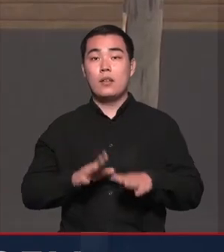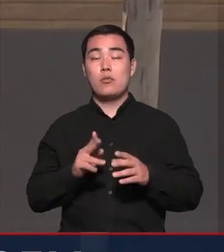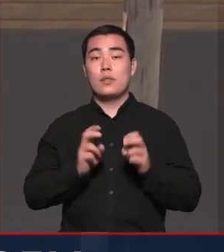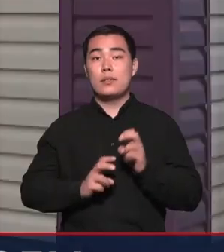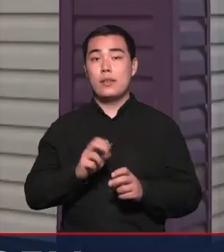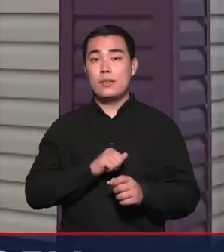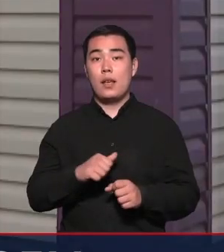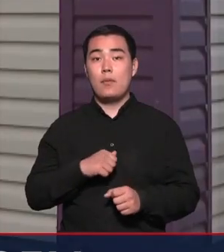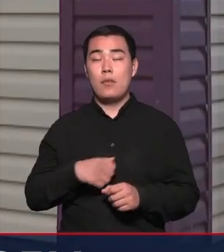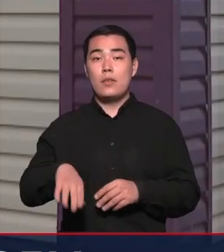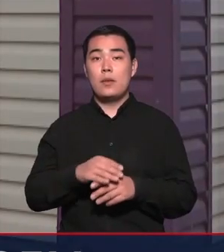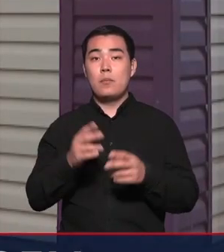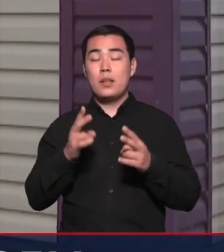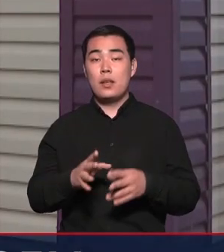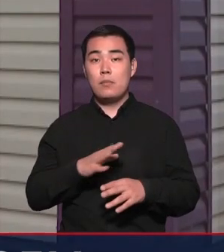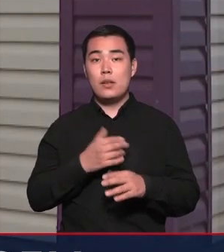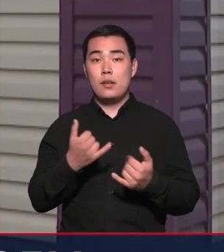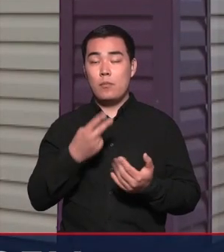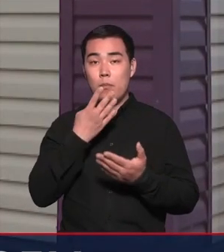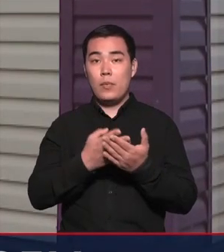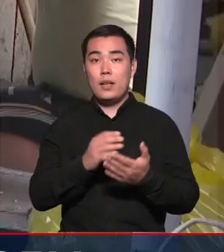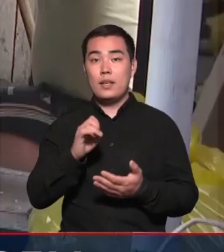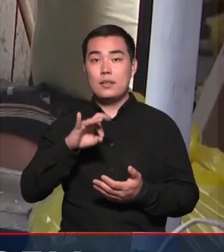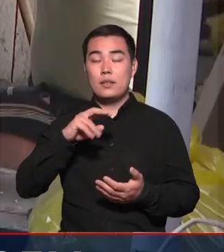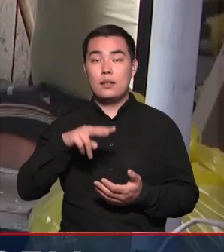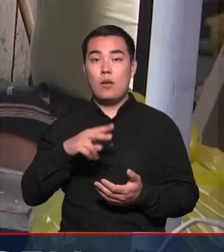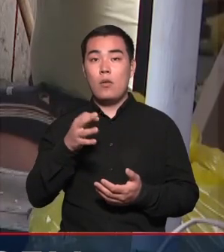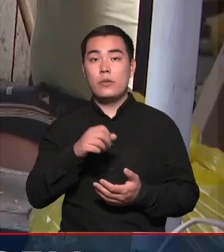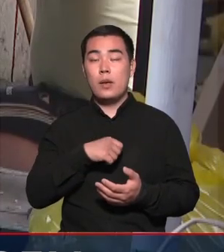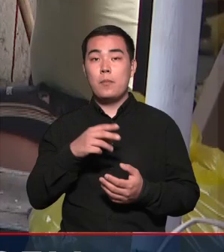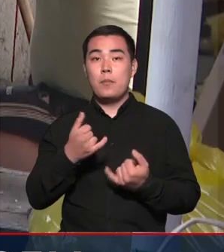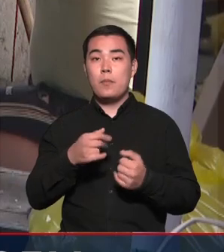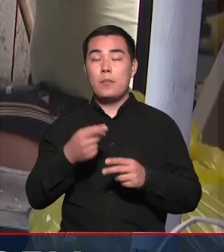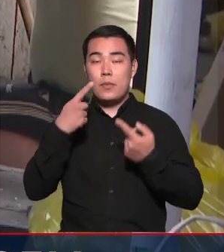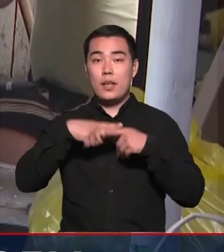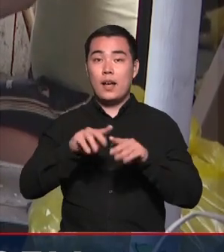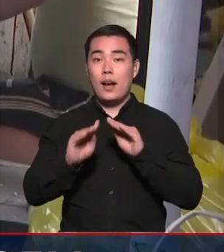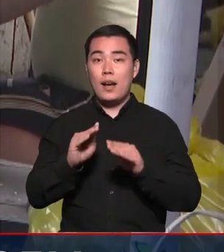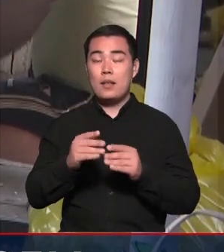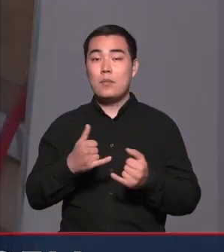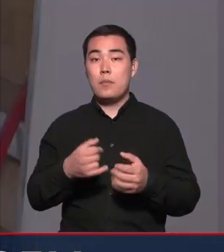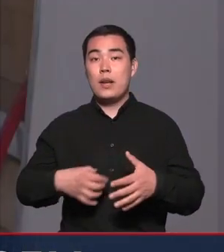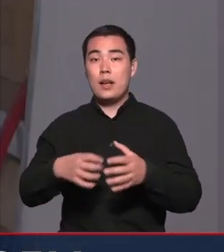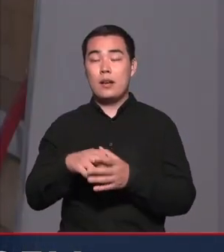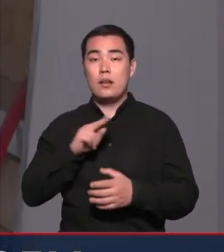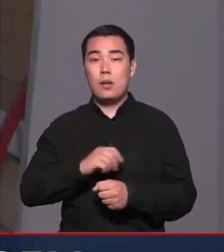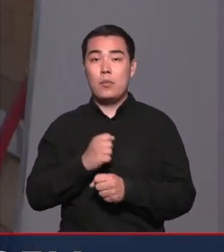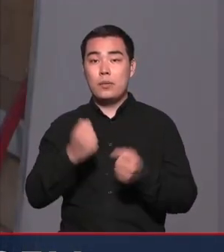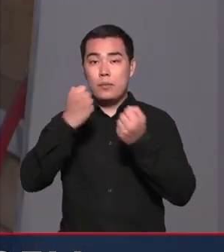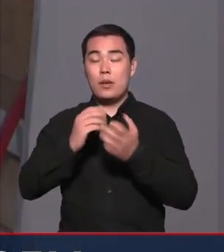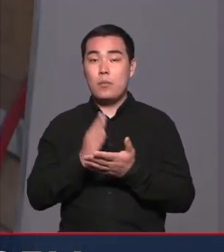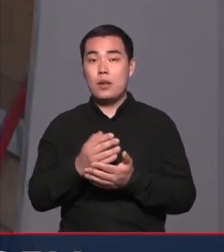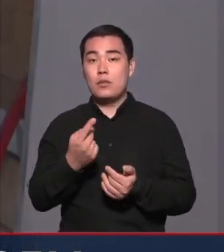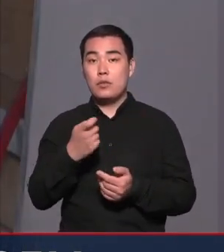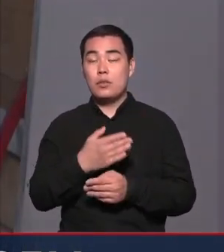зауыты кентіне көп зақым келді. Мұнда қазір Есіл ауданынан келген механикалық бригада бел жазбай жұмыс істеп жатыр. Оларға